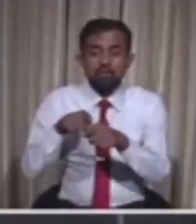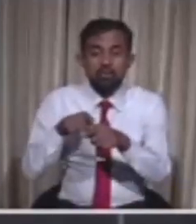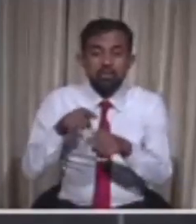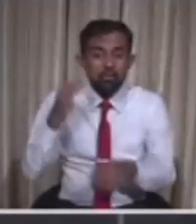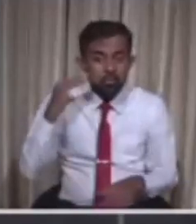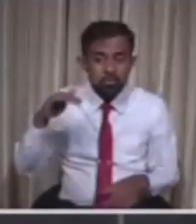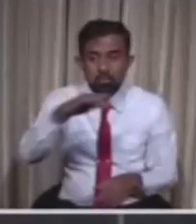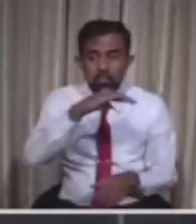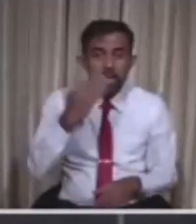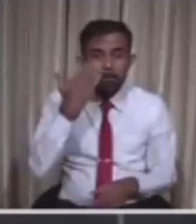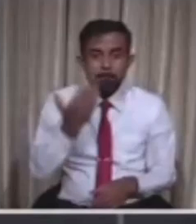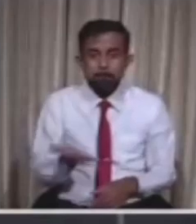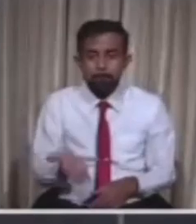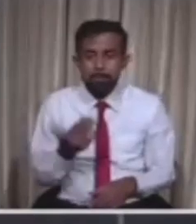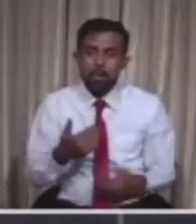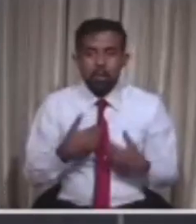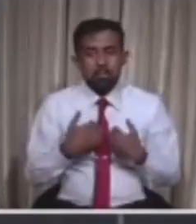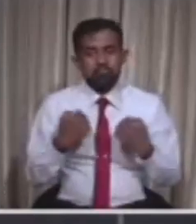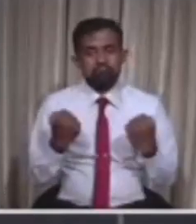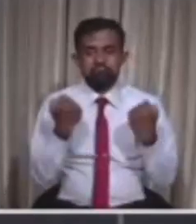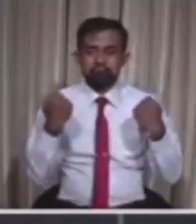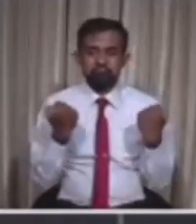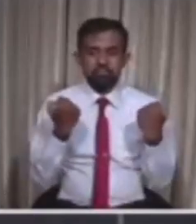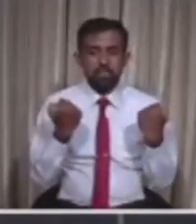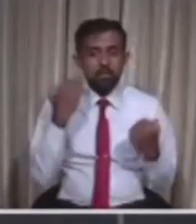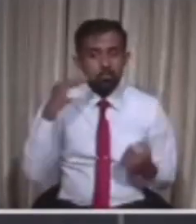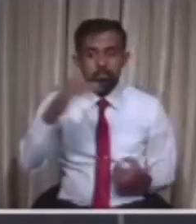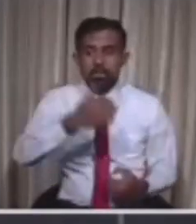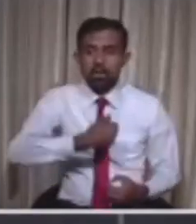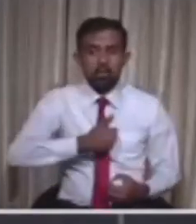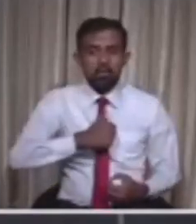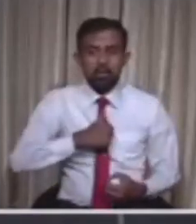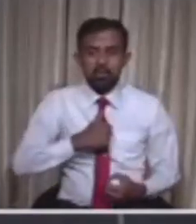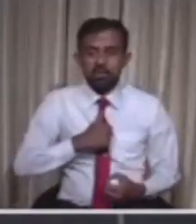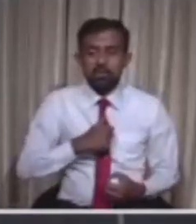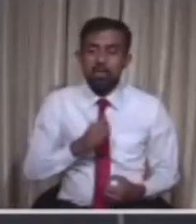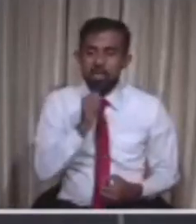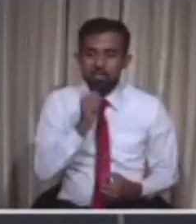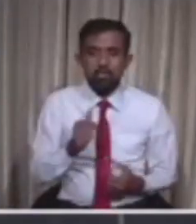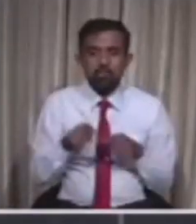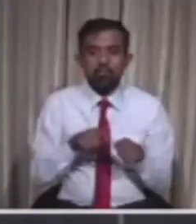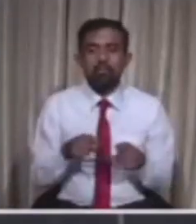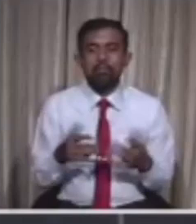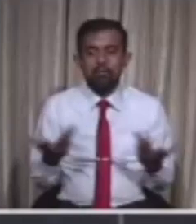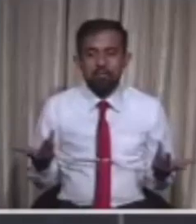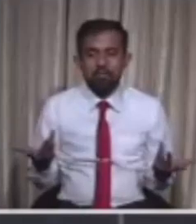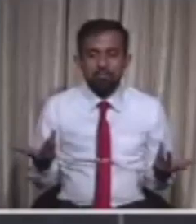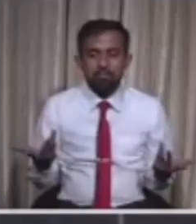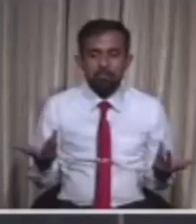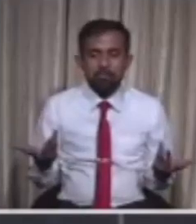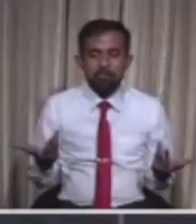ජනතාවට පෙන්නනවා ඔව් අපි ශක්තිමත් අපේ ජනතා ප්‍රසාදය තියෙනවා නමුත් එහෙම නැහැ. අත